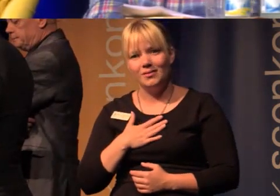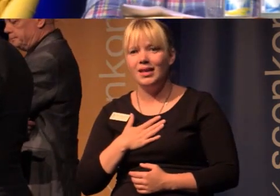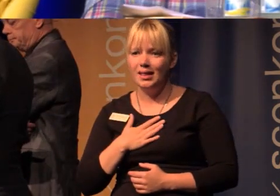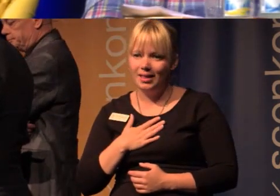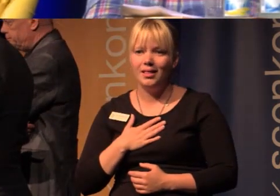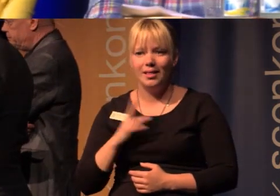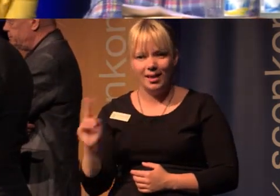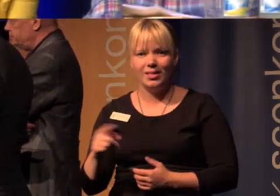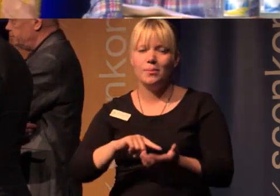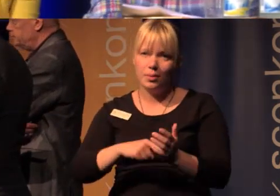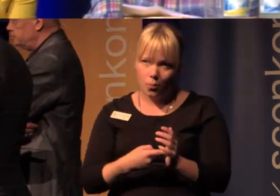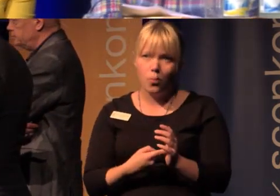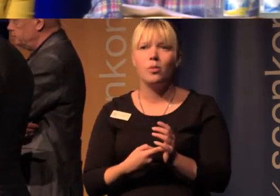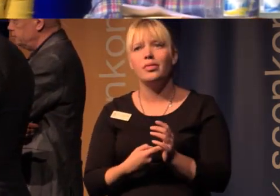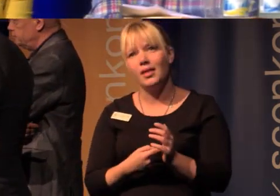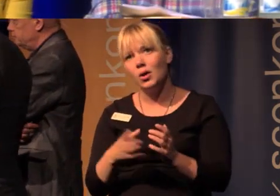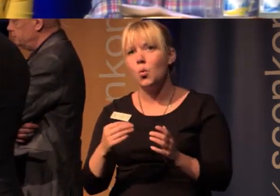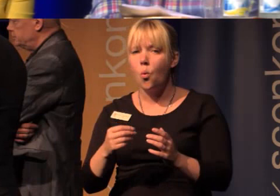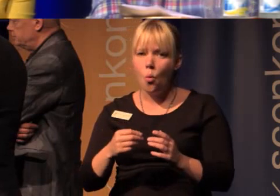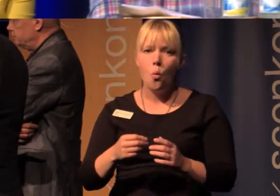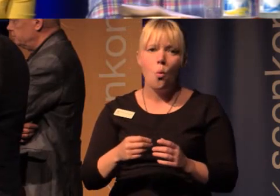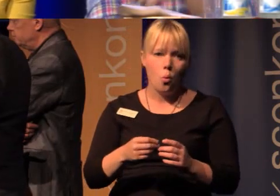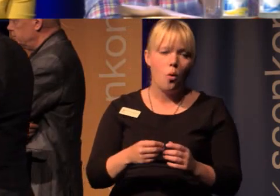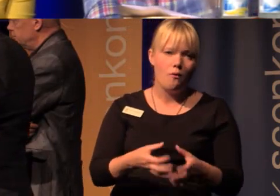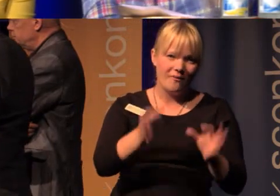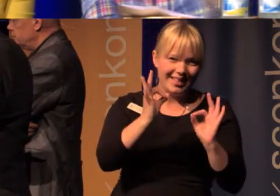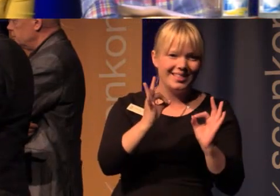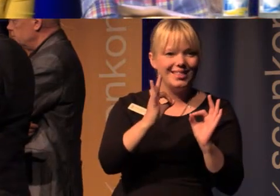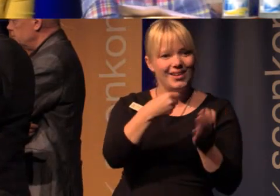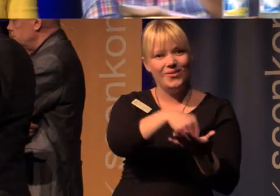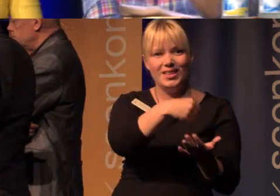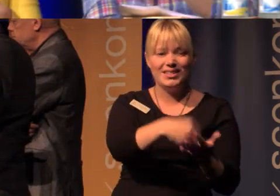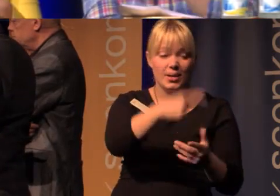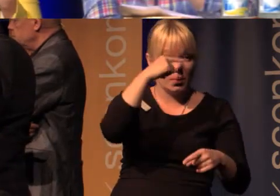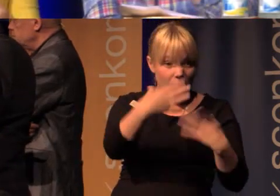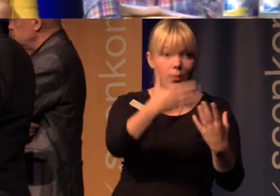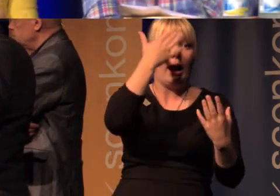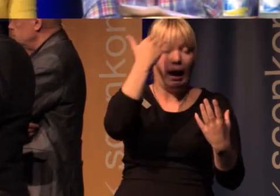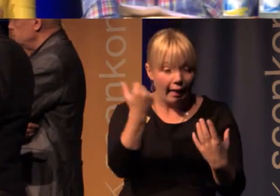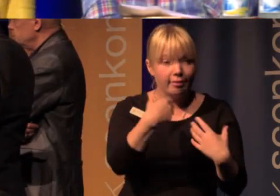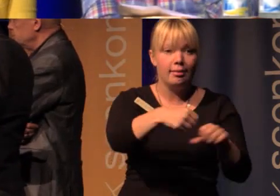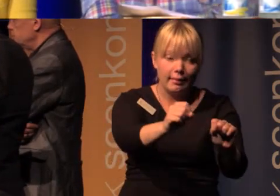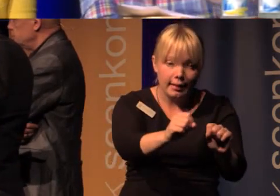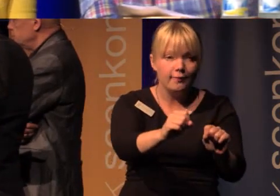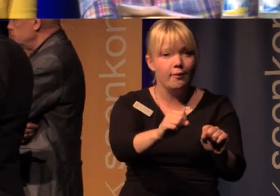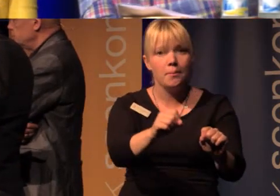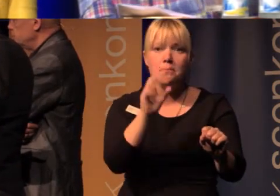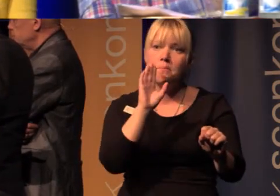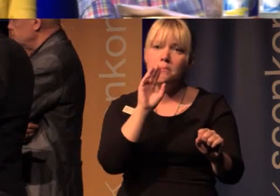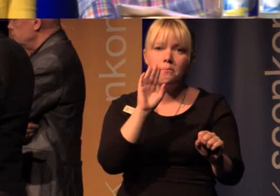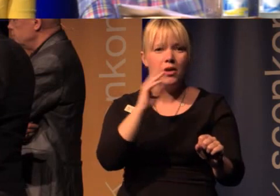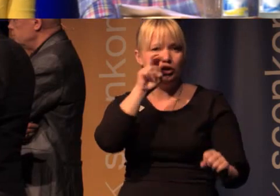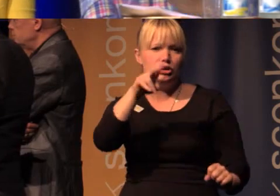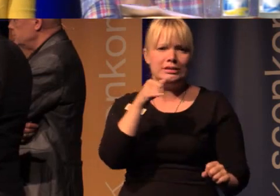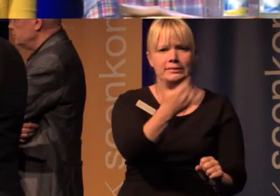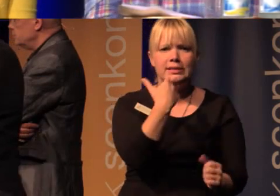offentlig finansierad kultur utan att det finns liksom politiska spår. Även om politiker väljer experter som ska